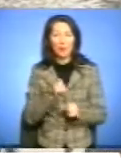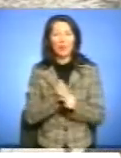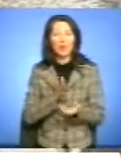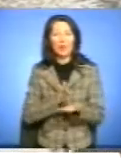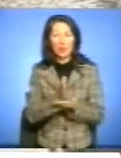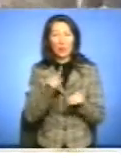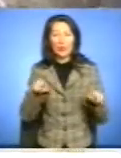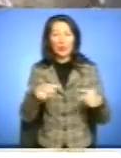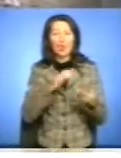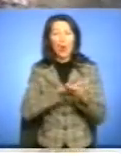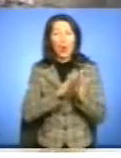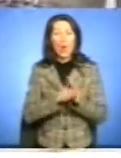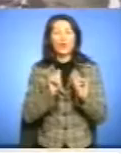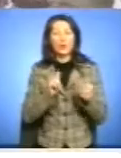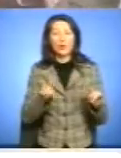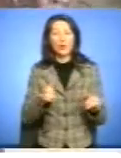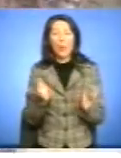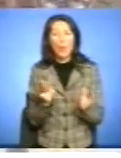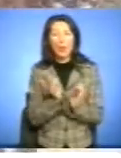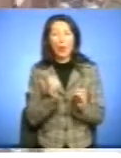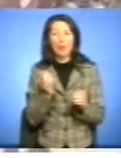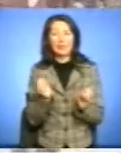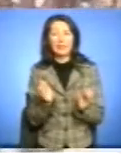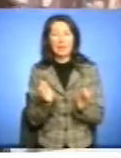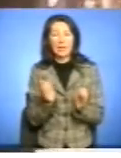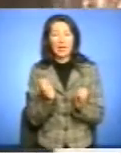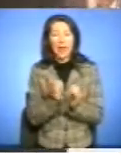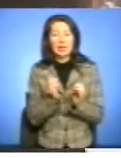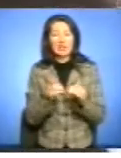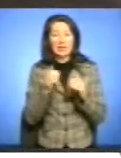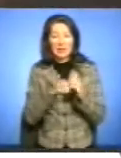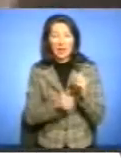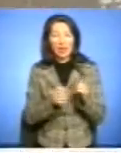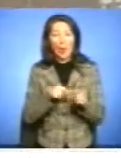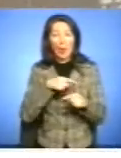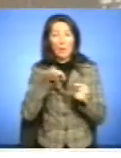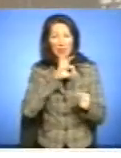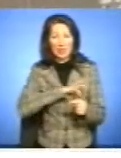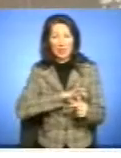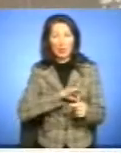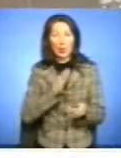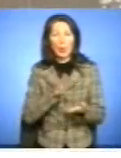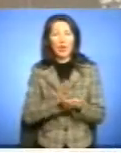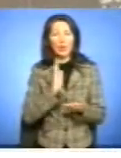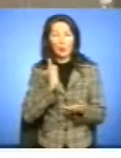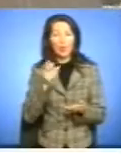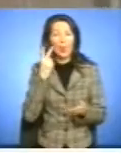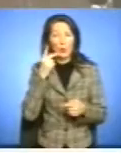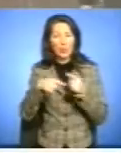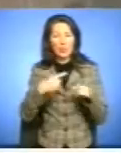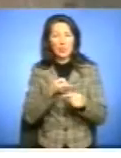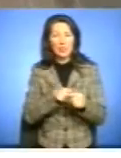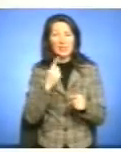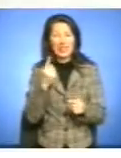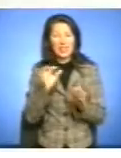умов, розвитку малого і середнього бізнесу, покращення інвестиційного клімату має тривати постійно. Це єдиний, за словами президента, правильний